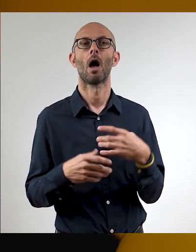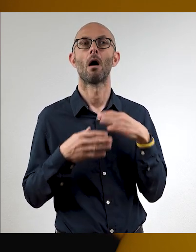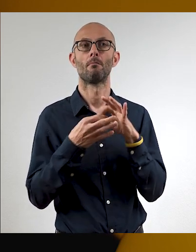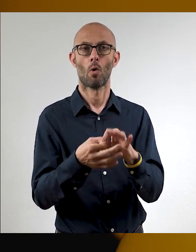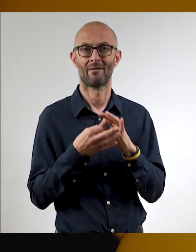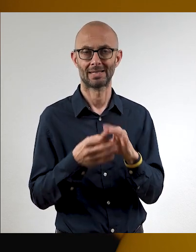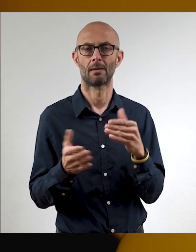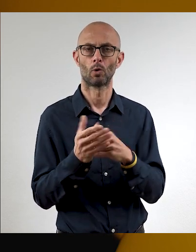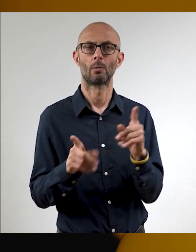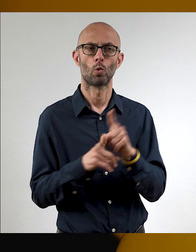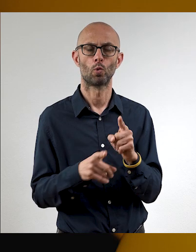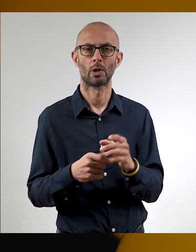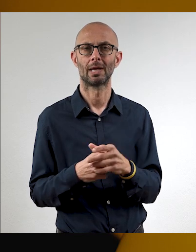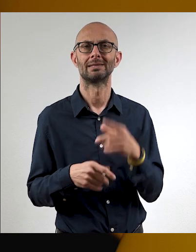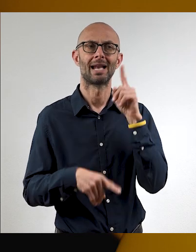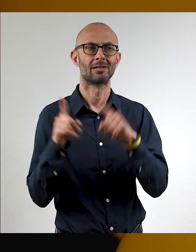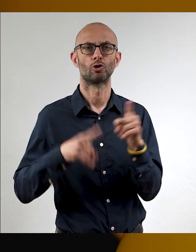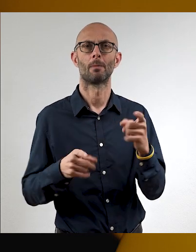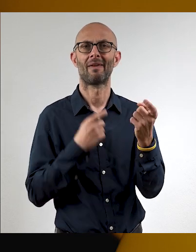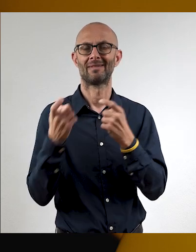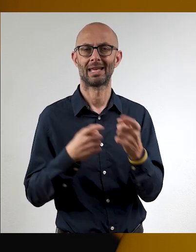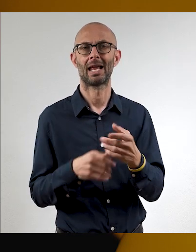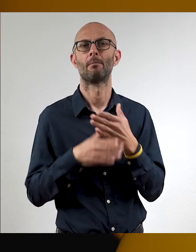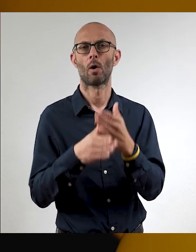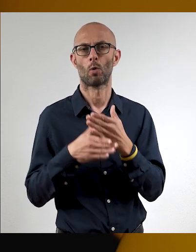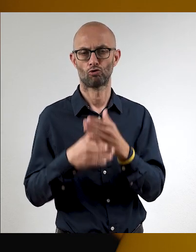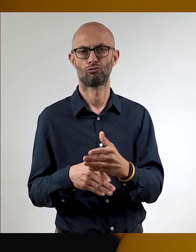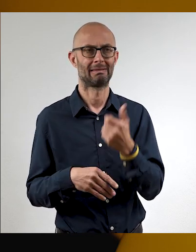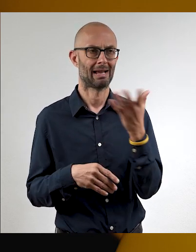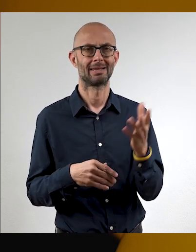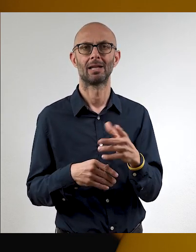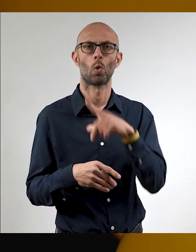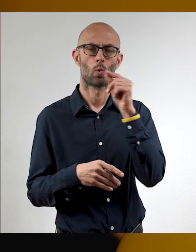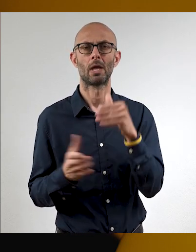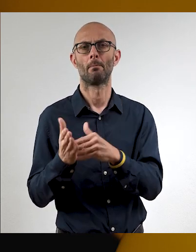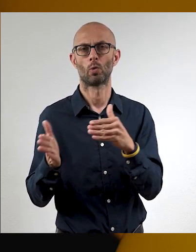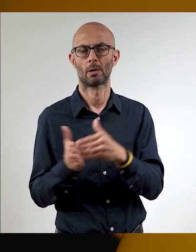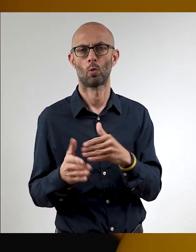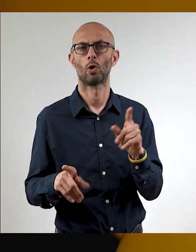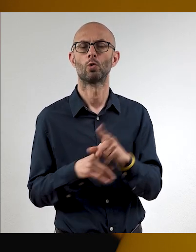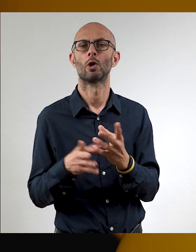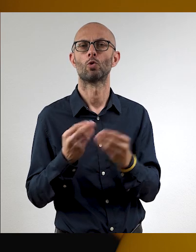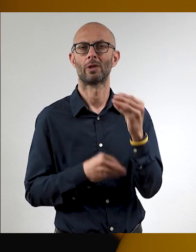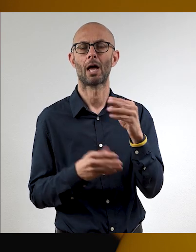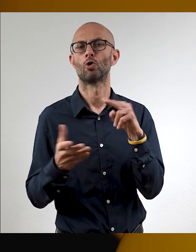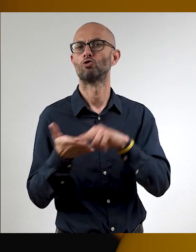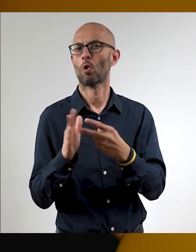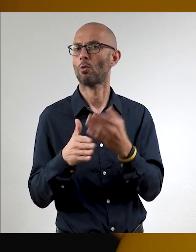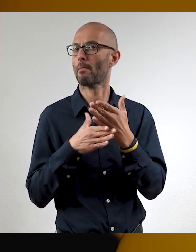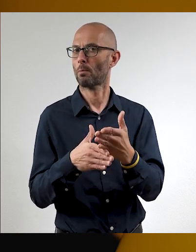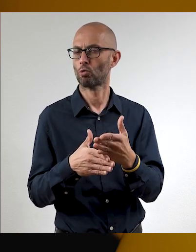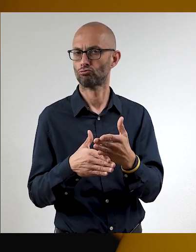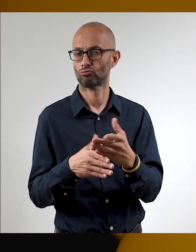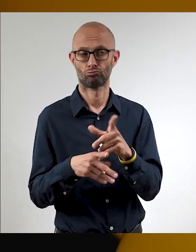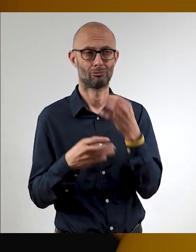Povezati jih je pa pomembno tudi z različnimi viri pomoči. Nekateri ljudje potrebujejo tudi dodatno strokovno pomoč.